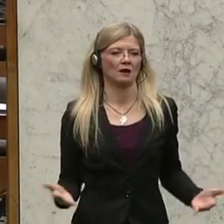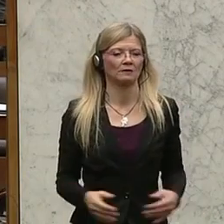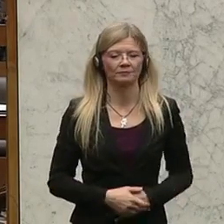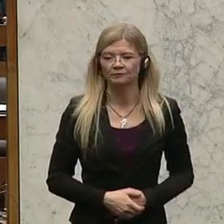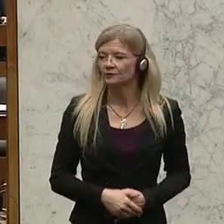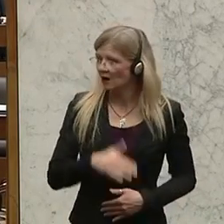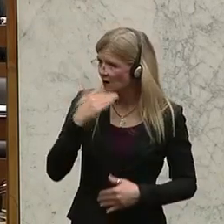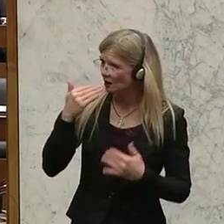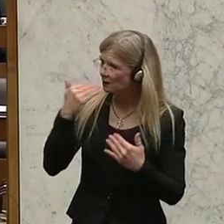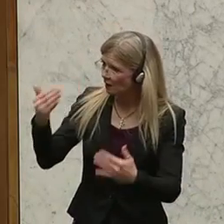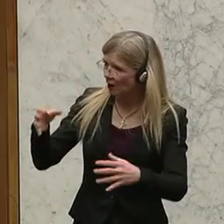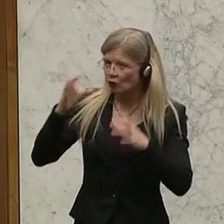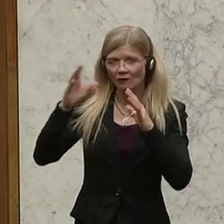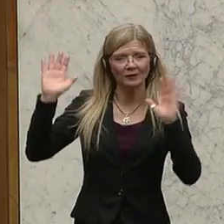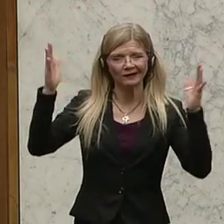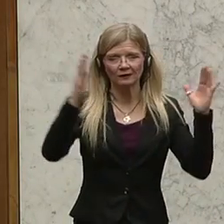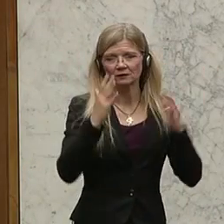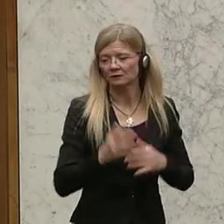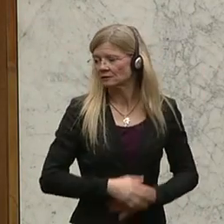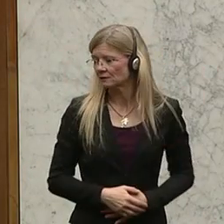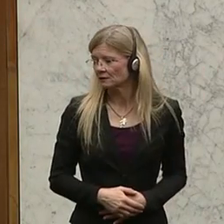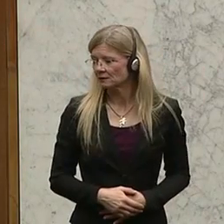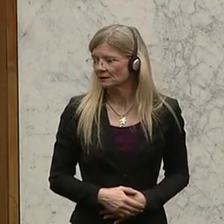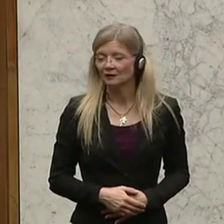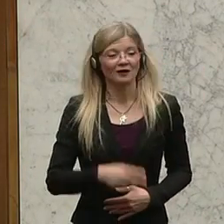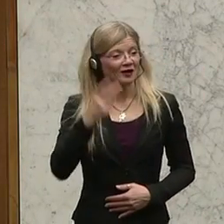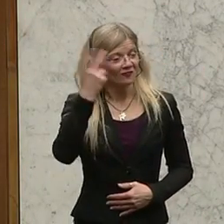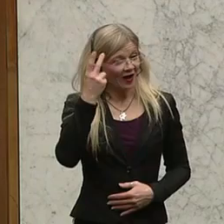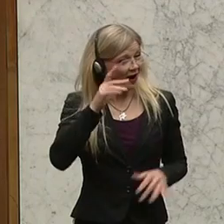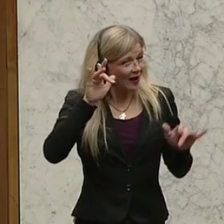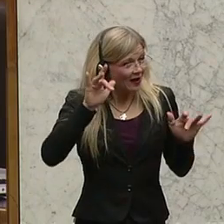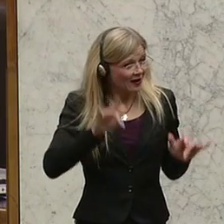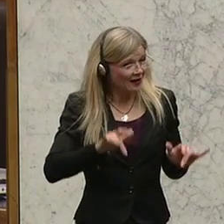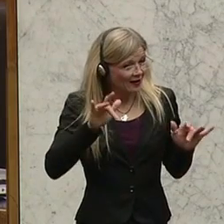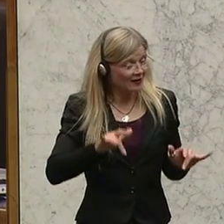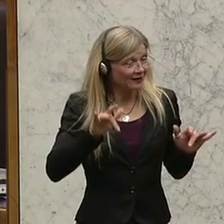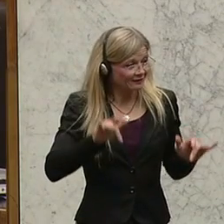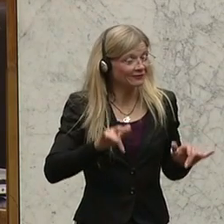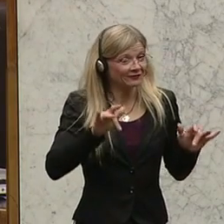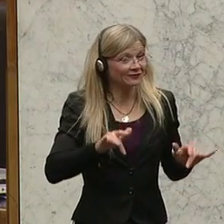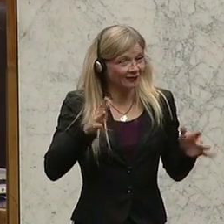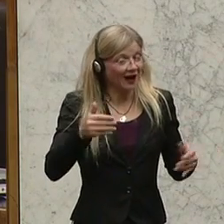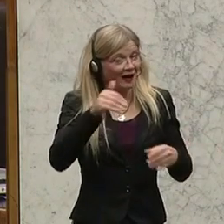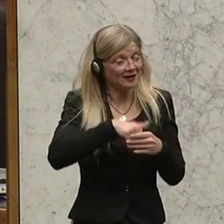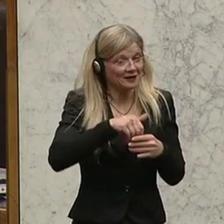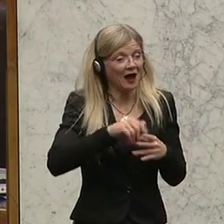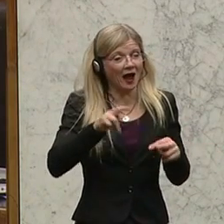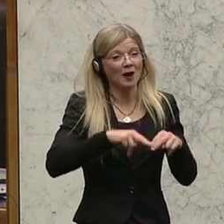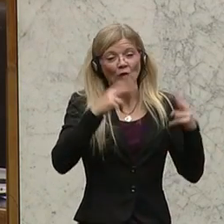Vielen Dank. Natürlich gibt es, und das ist ja auch im Umweltkontrollbericht entsprechend dargelegt,